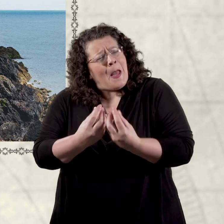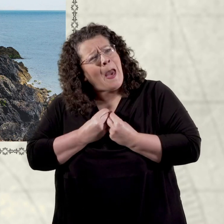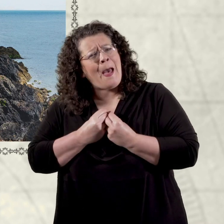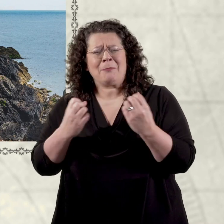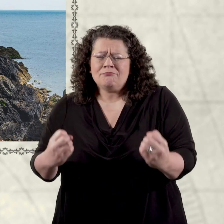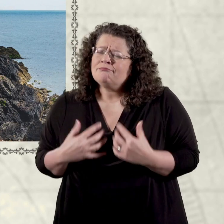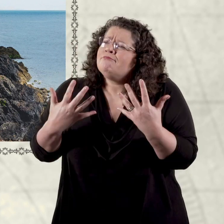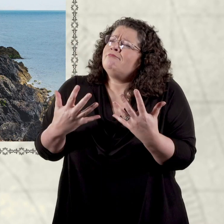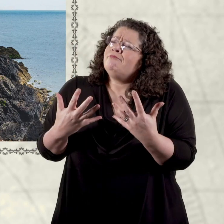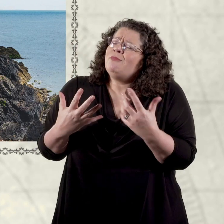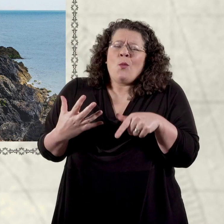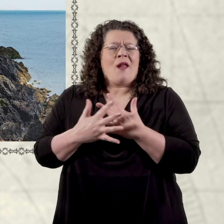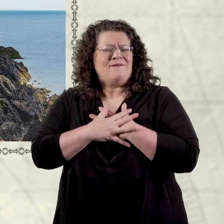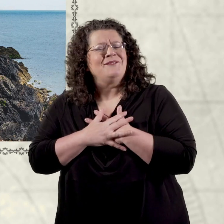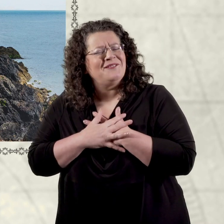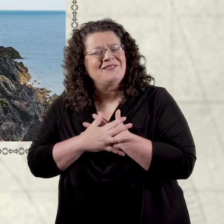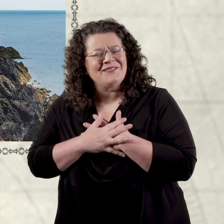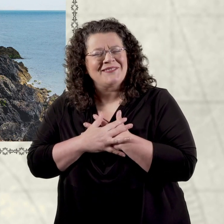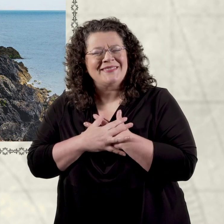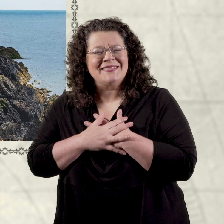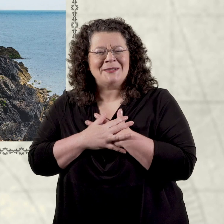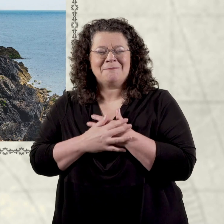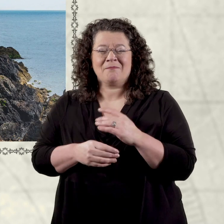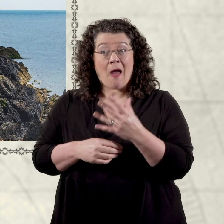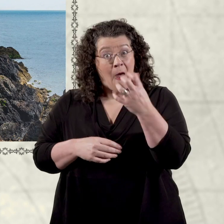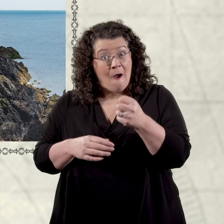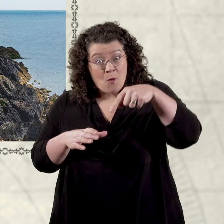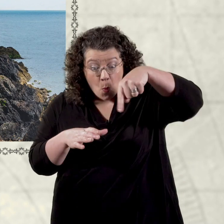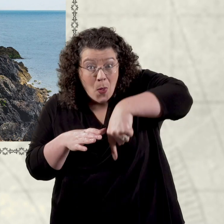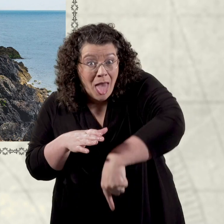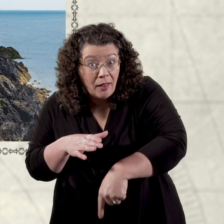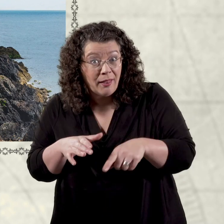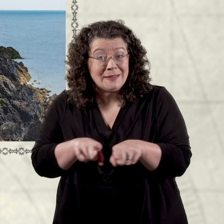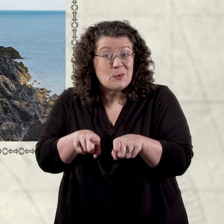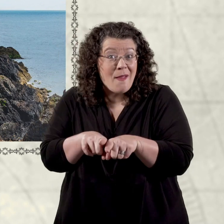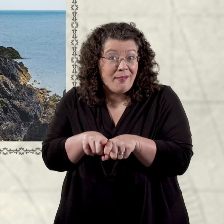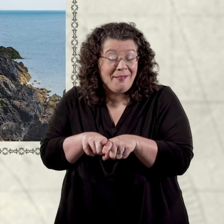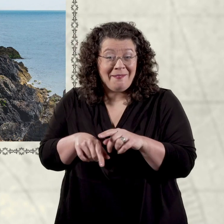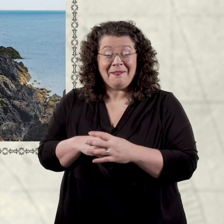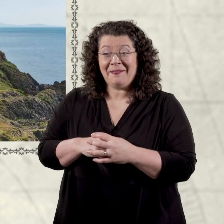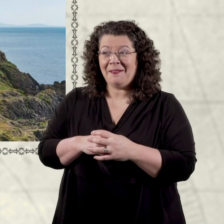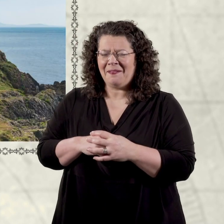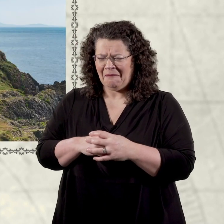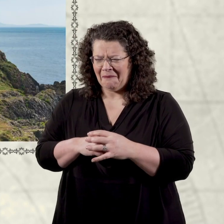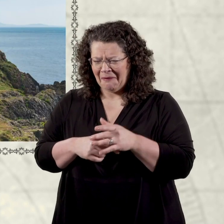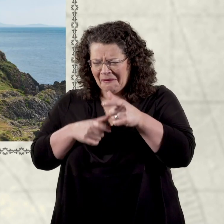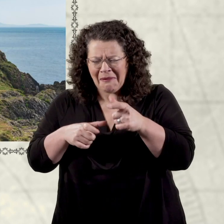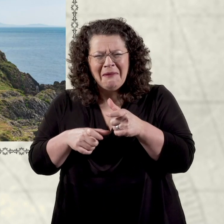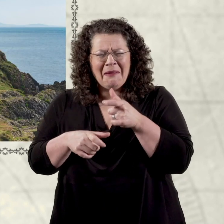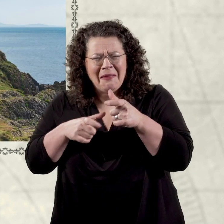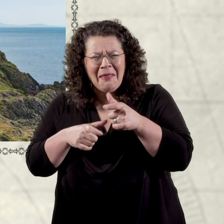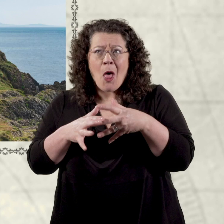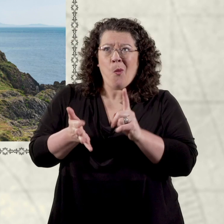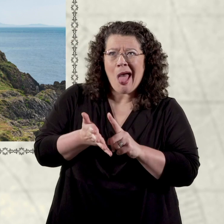oedd pobl yn teithio o bell, yn dod i chwilio am gymorth ac ysbrydoliaeth i ddelio efo cariad. A mae yna